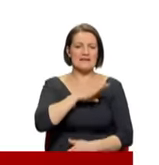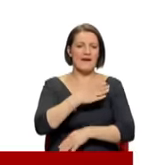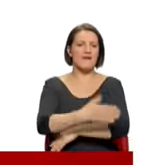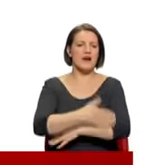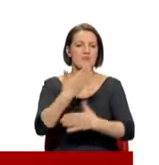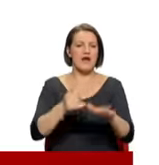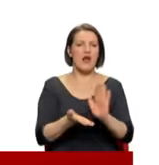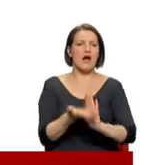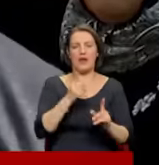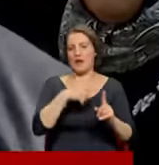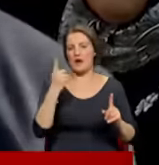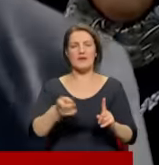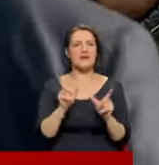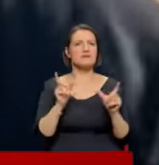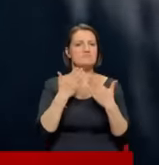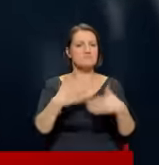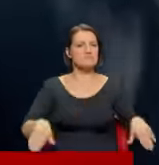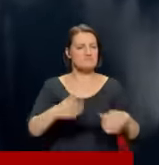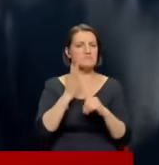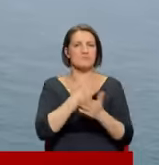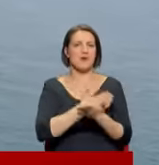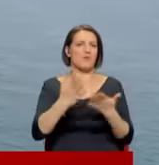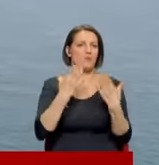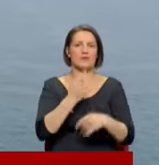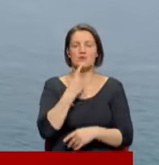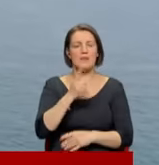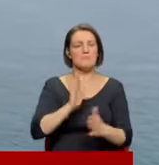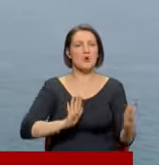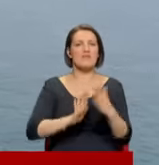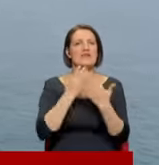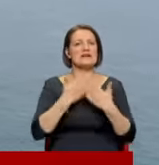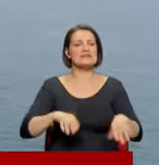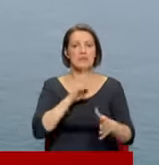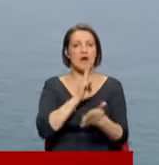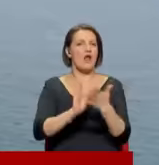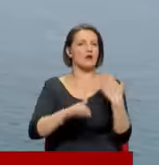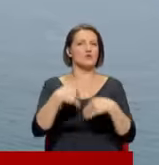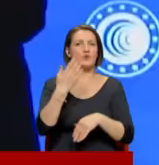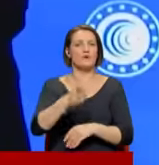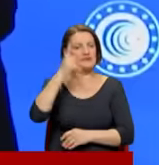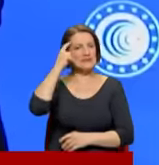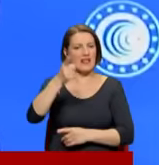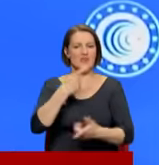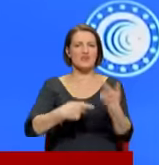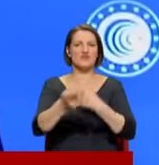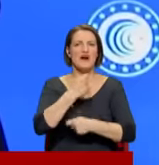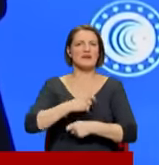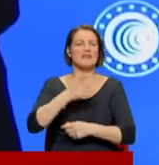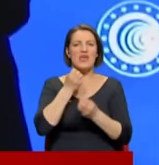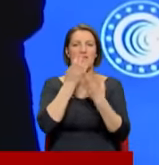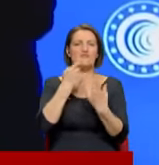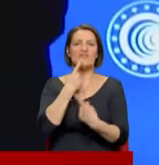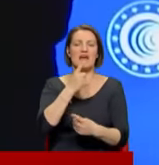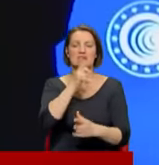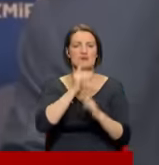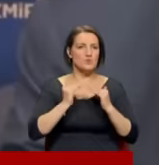yardım engeli kalkana kadar tedbirlerin uygulanacağını söyledi. Muhalefet kısıtlama kararı sonrası İsrail'le ticaretin itirafı diyerek